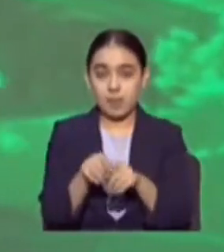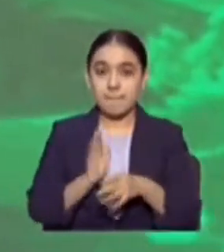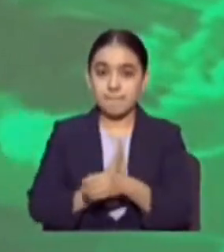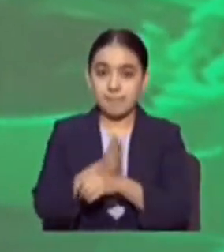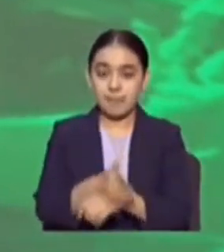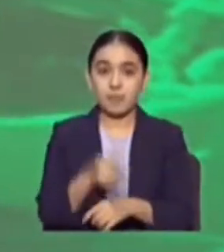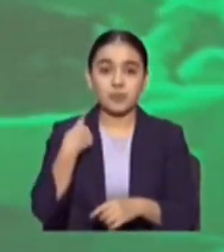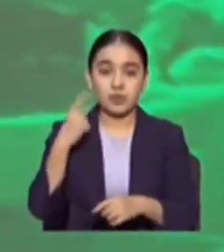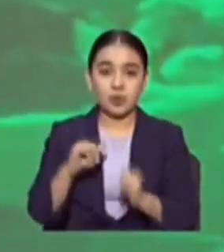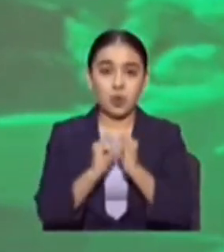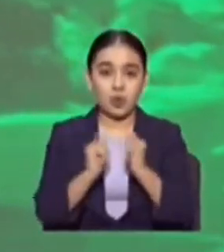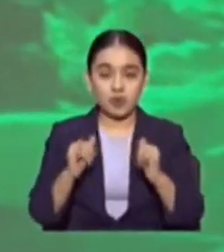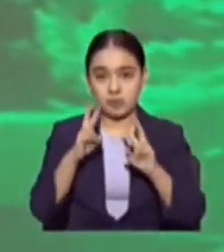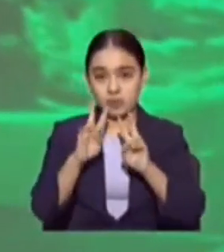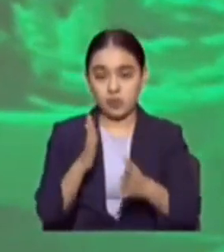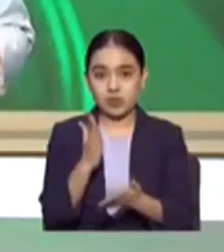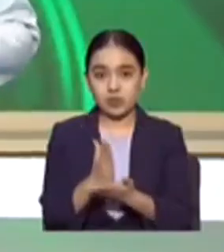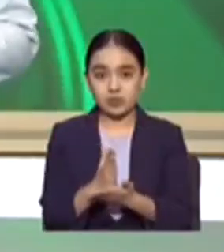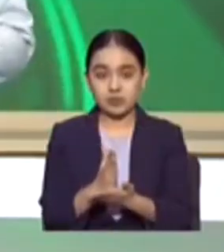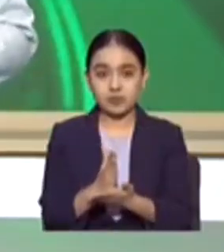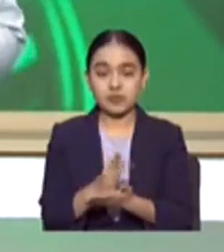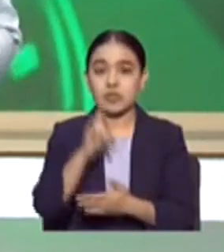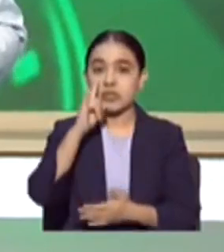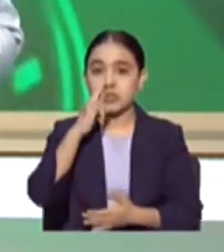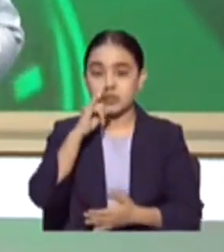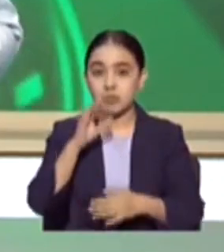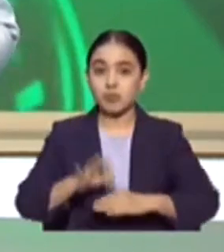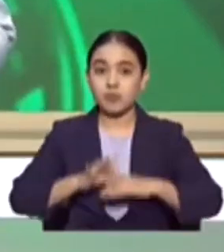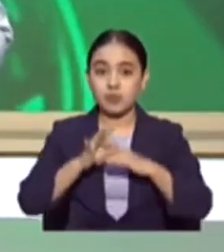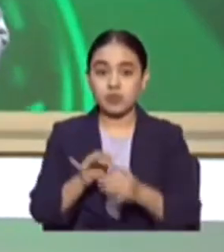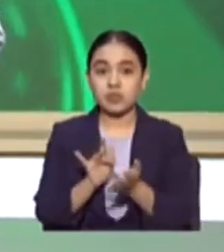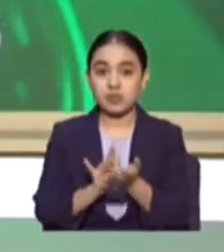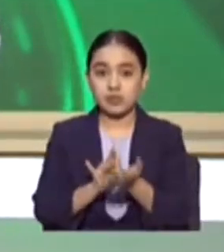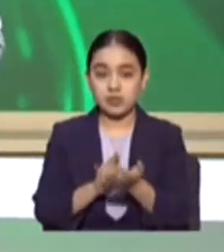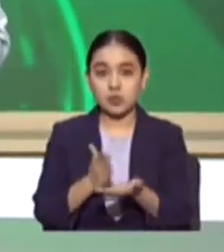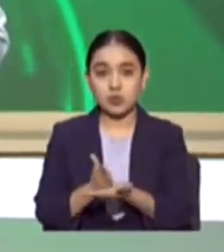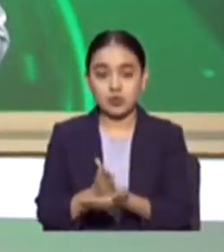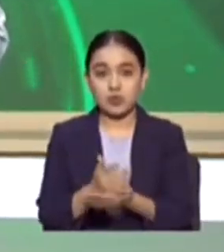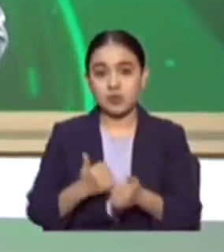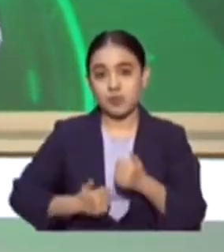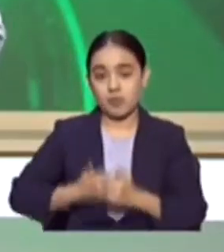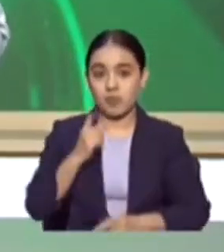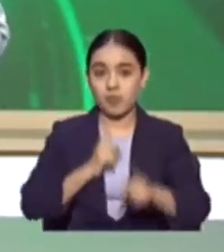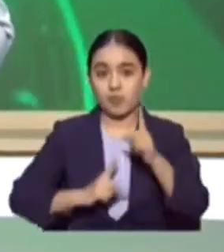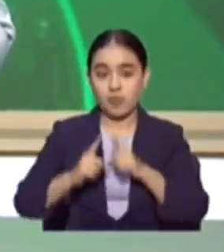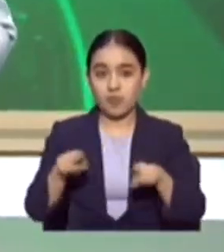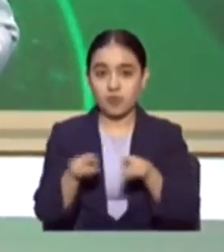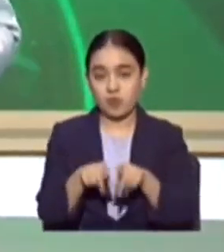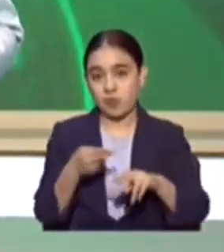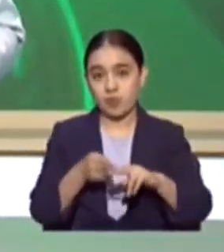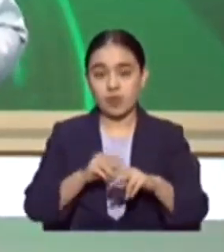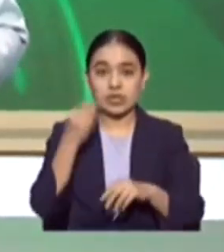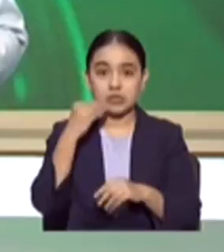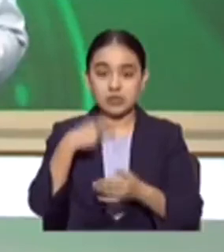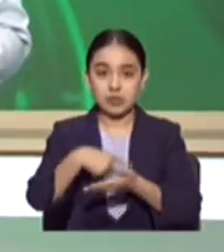mehmonlar safining ortayotganida namoyon bo'lmoqda. Samarqandda o'tkazilgan sayyohlik sohasining nufuzli anjumanida ham ayni shu